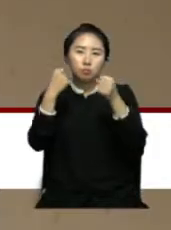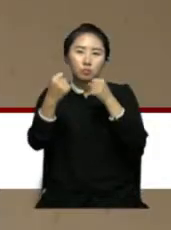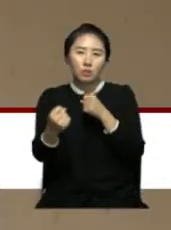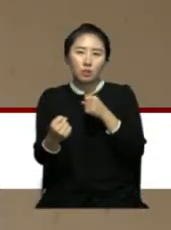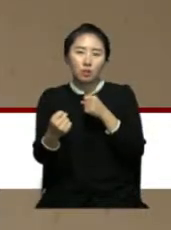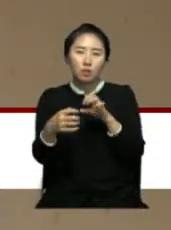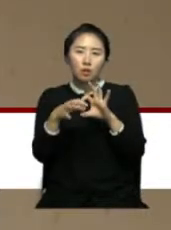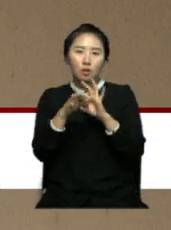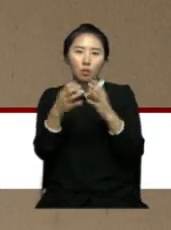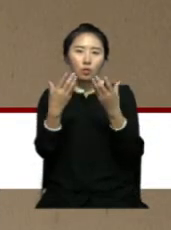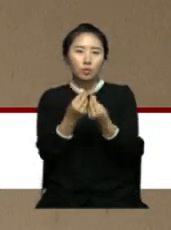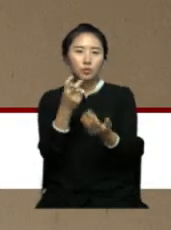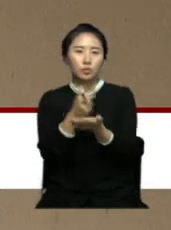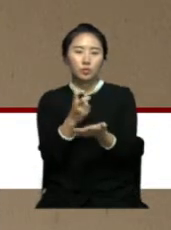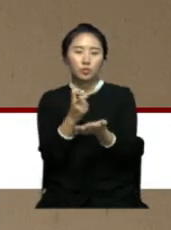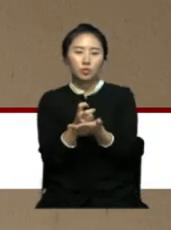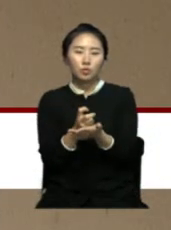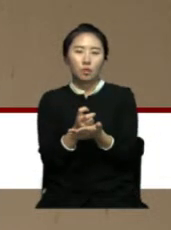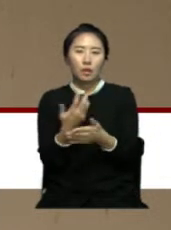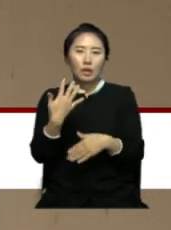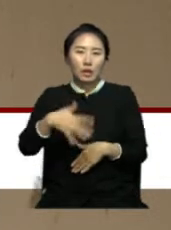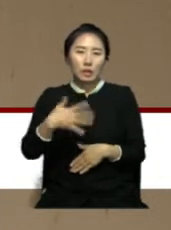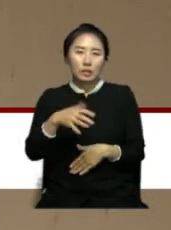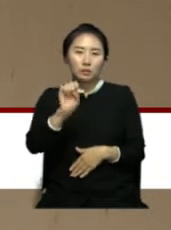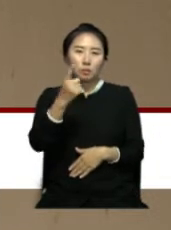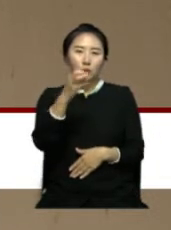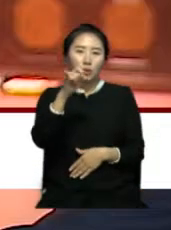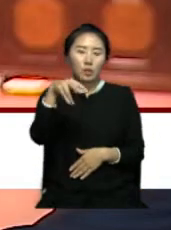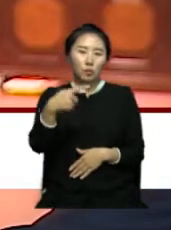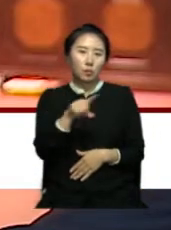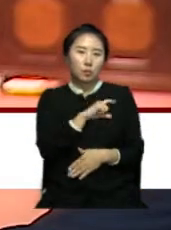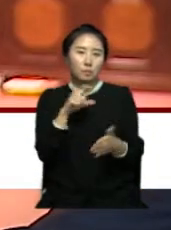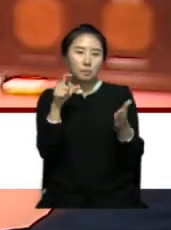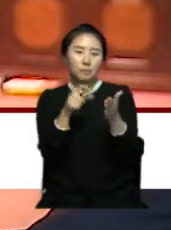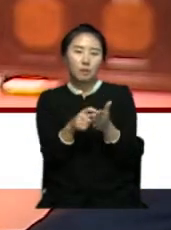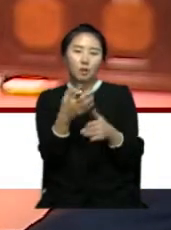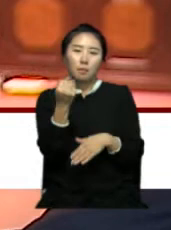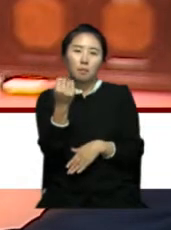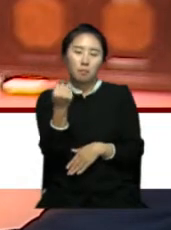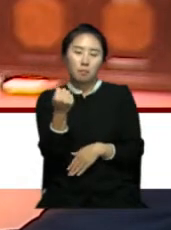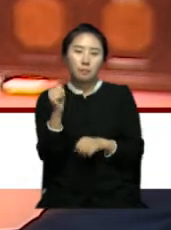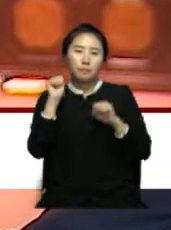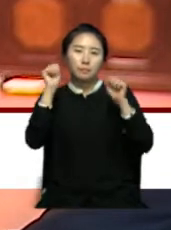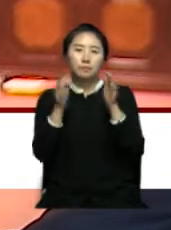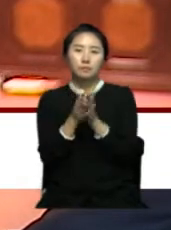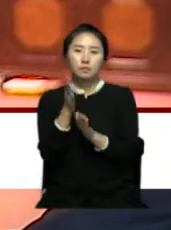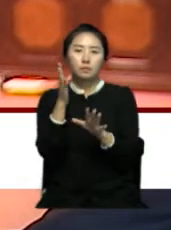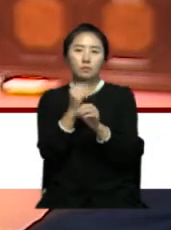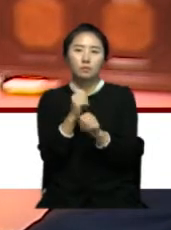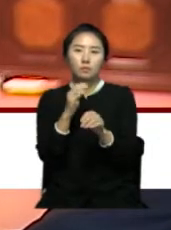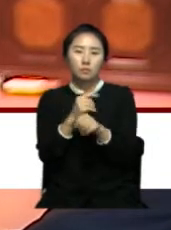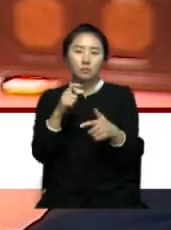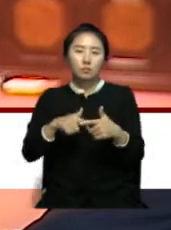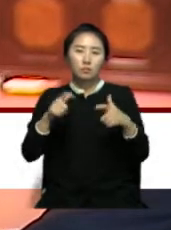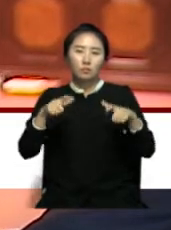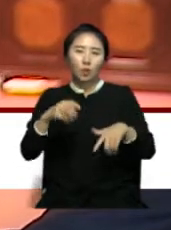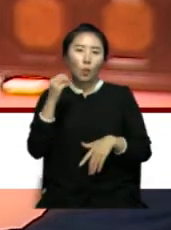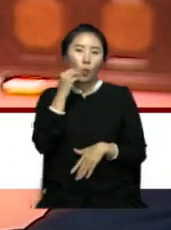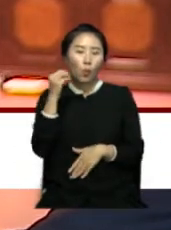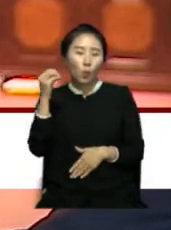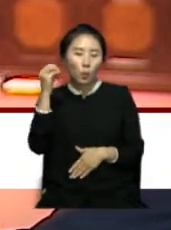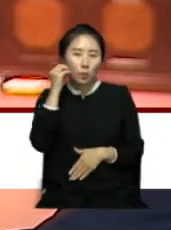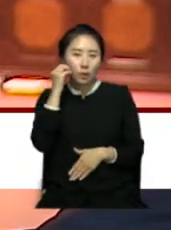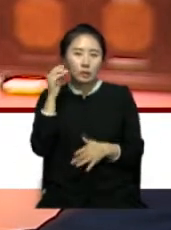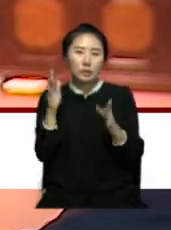관련 조례에 아직도 포유 동으로 명기되어 있으며 몇몇 체육시설이 주소가 강남구청 홈페이지나